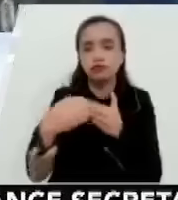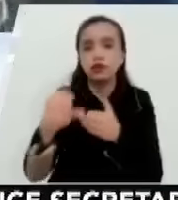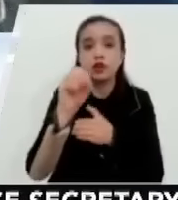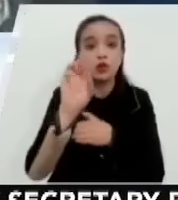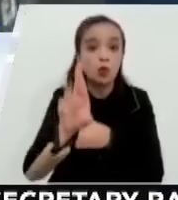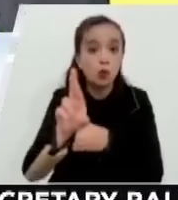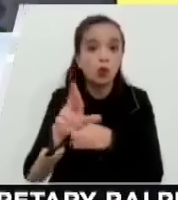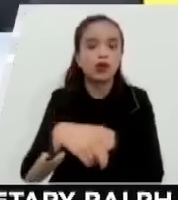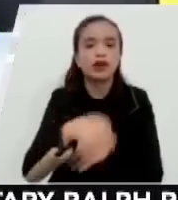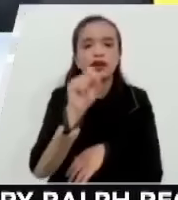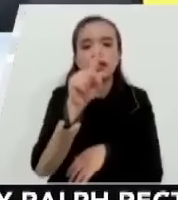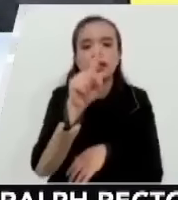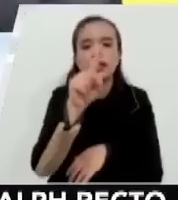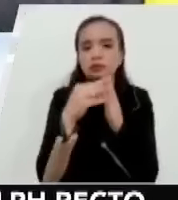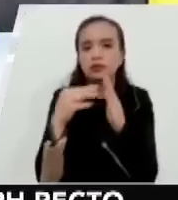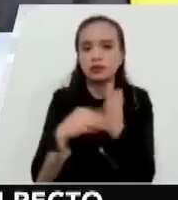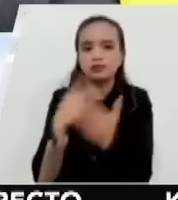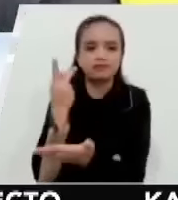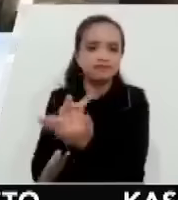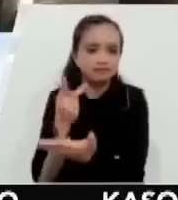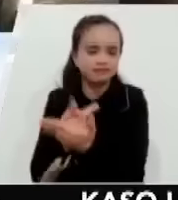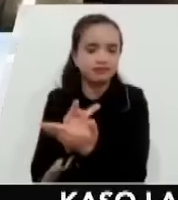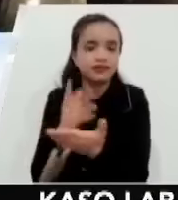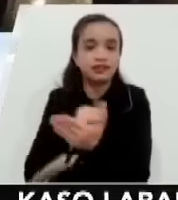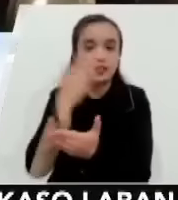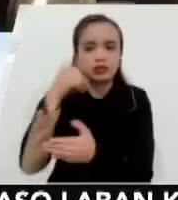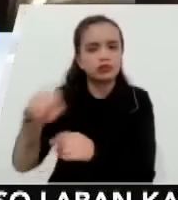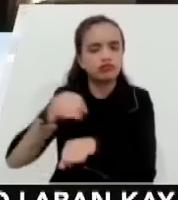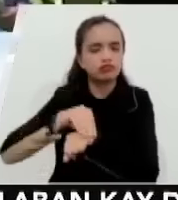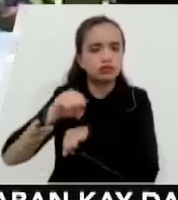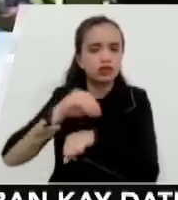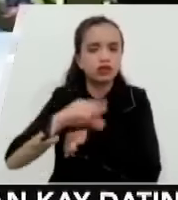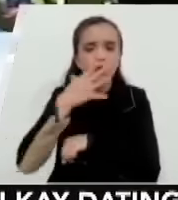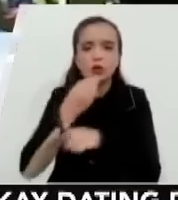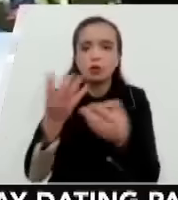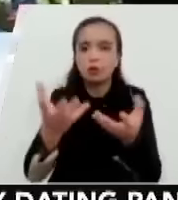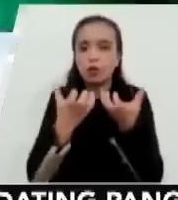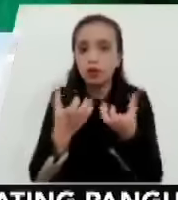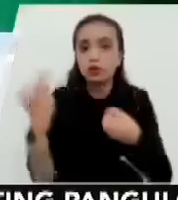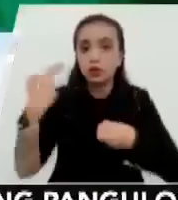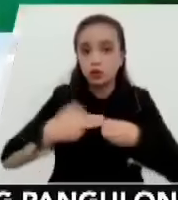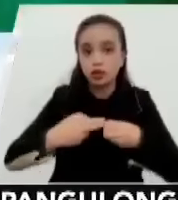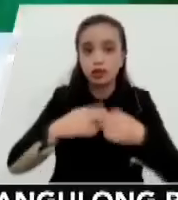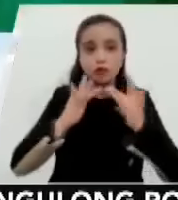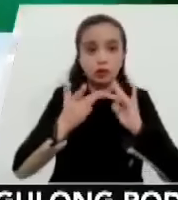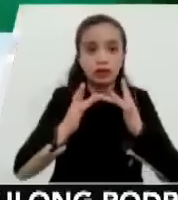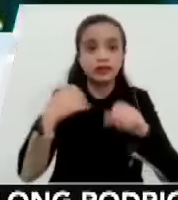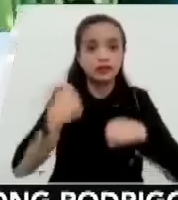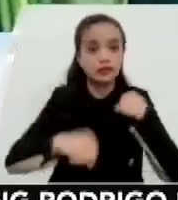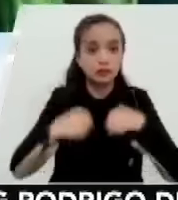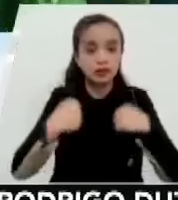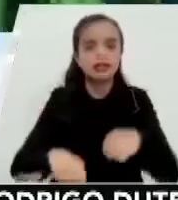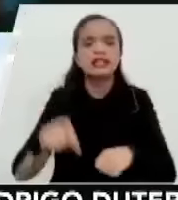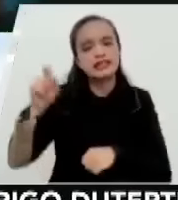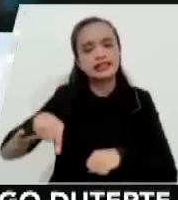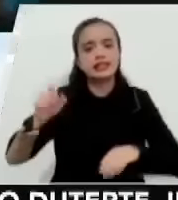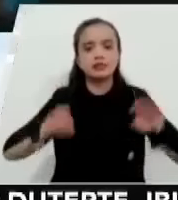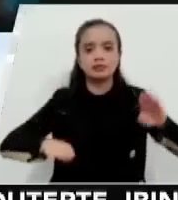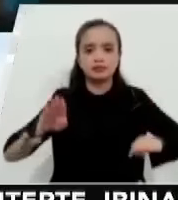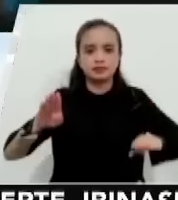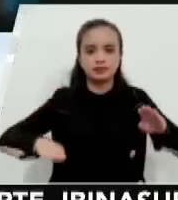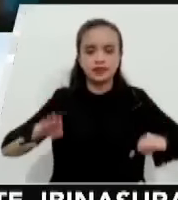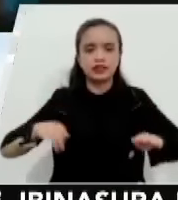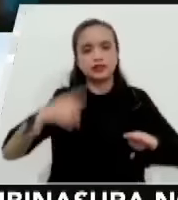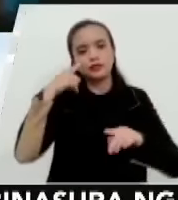million pesos. Kaya payo nila sa mga nais pumasok sa e-sport? Balance ang kailangan para sa career na to. Unahin